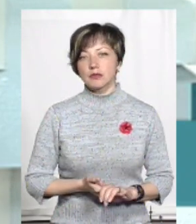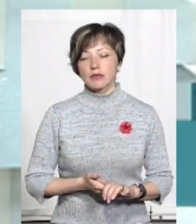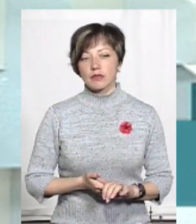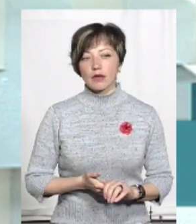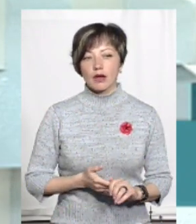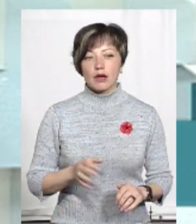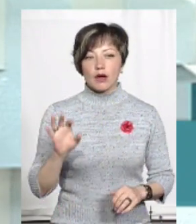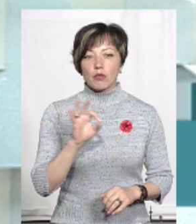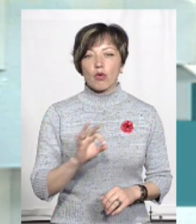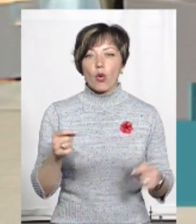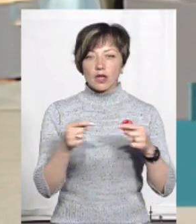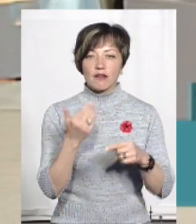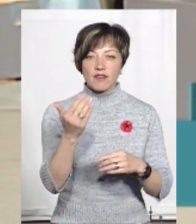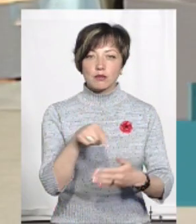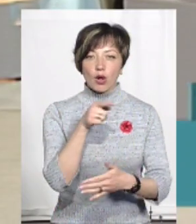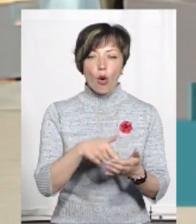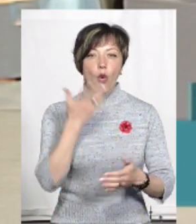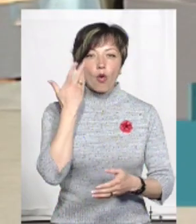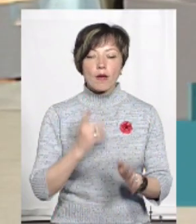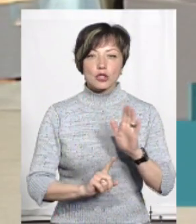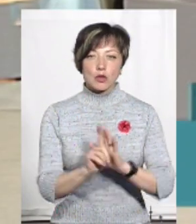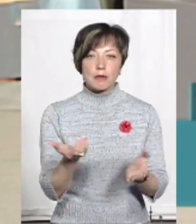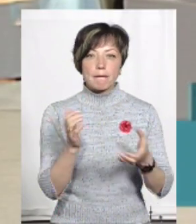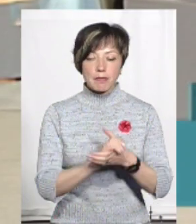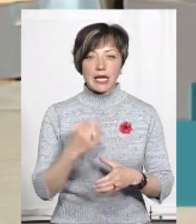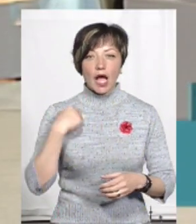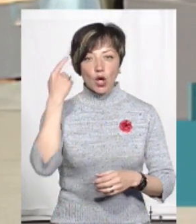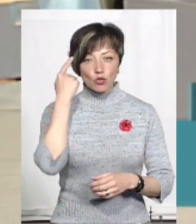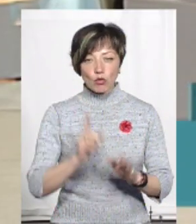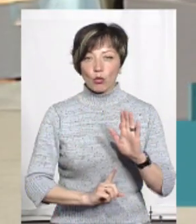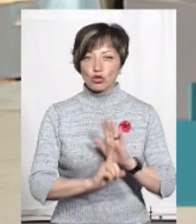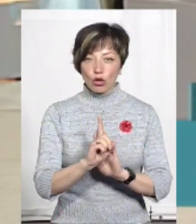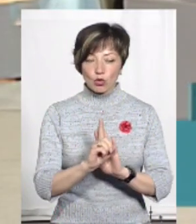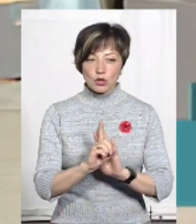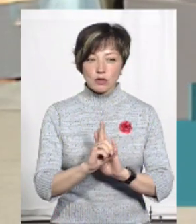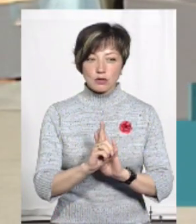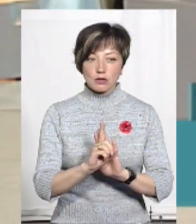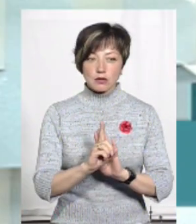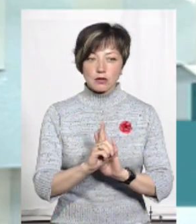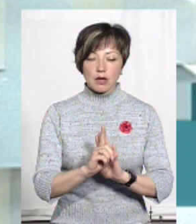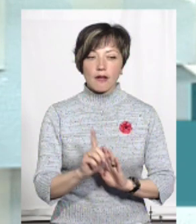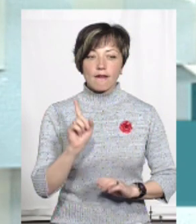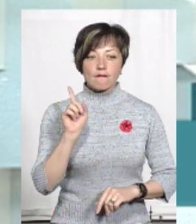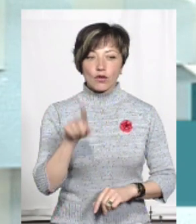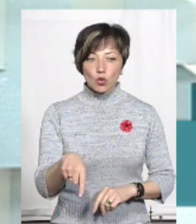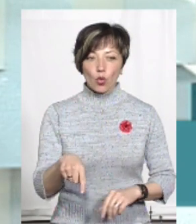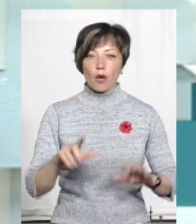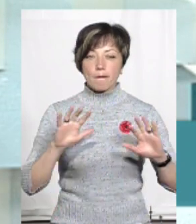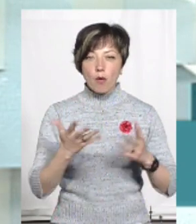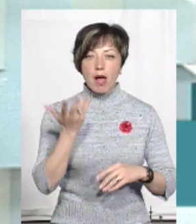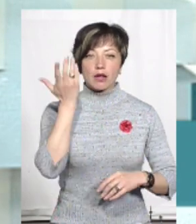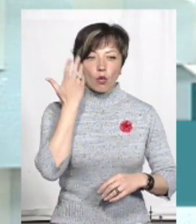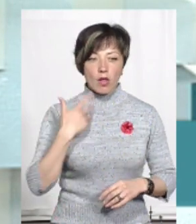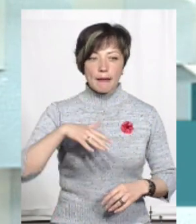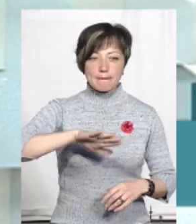Щодо конкретно вашого запитання, коли почалося примирення, я думаю, що воно почалося в той момент, коли